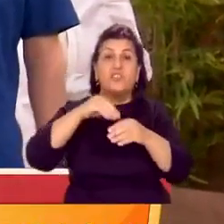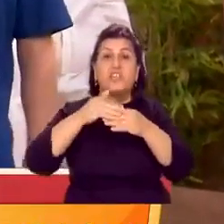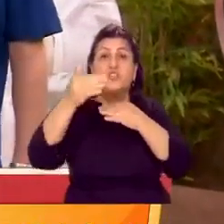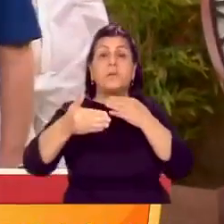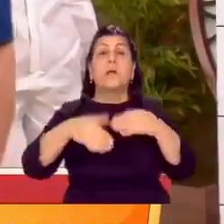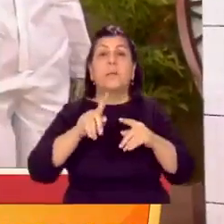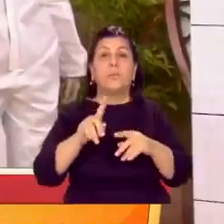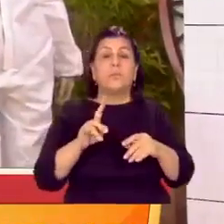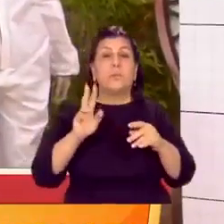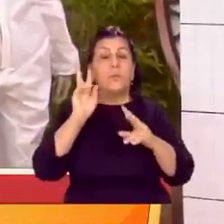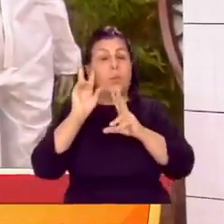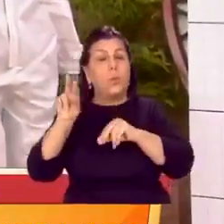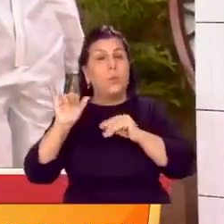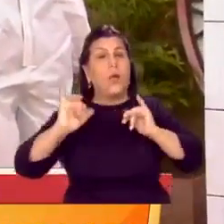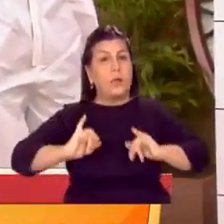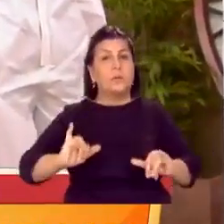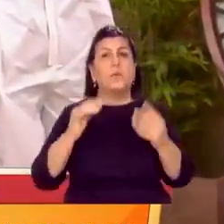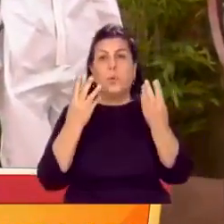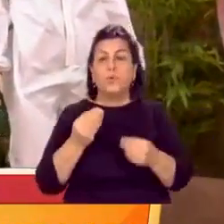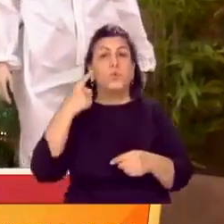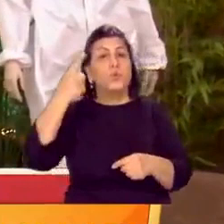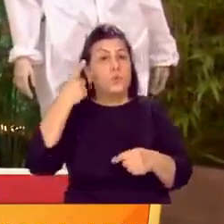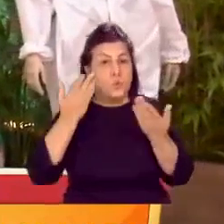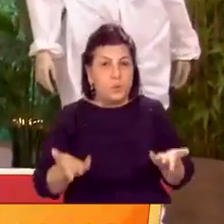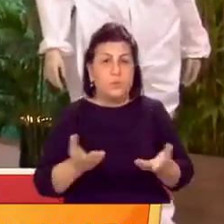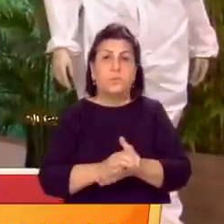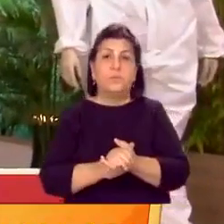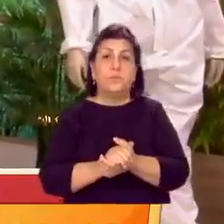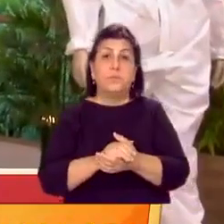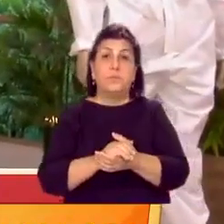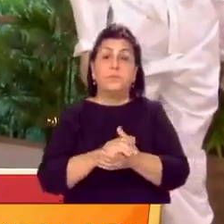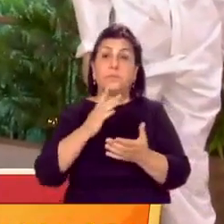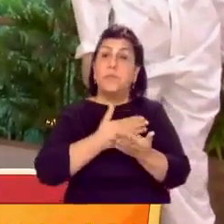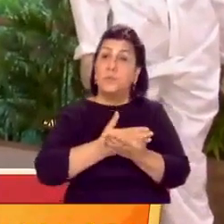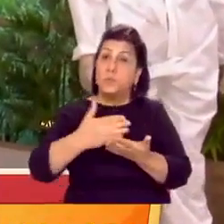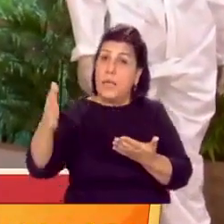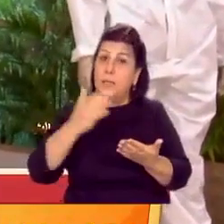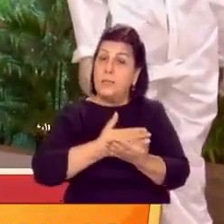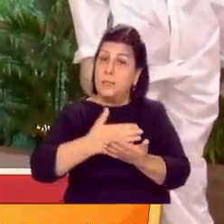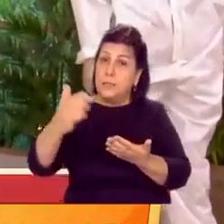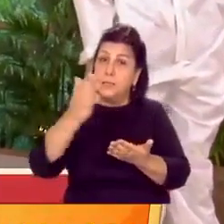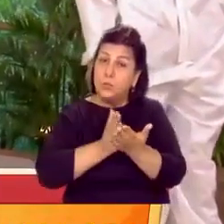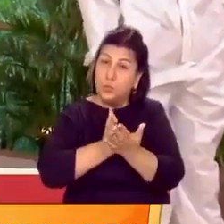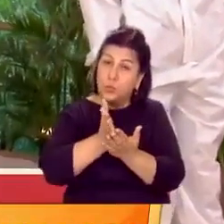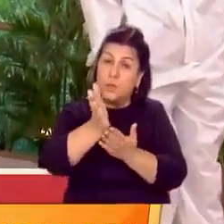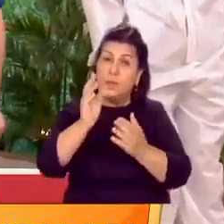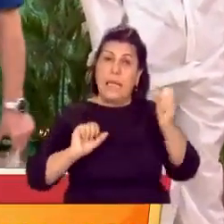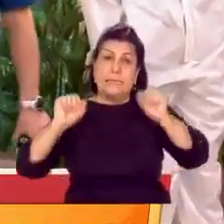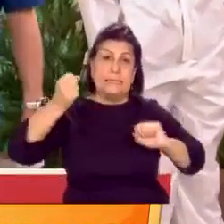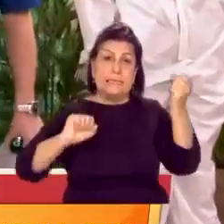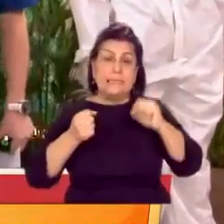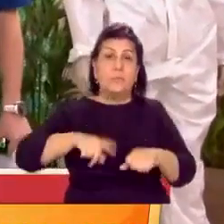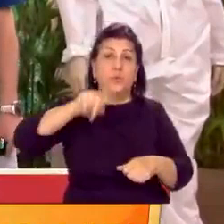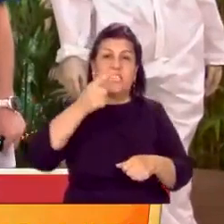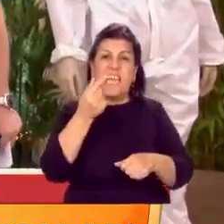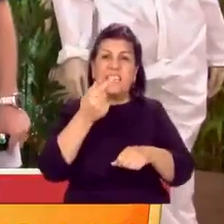Bu uykuyu rahat Tura bildiklerini düşünüyorum ve bunun önemine vurgu yapan Düzenli egzersiz günaşırı yarım saat